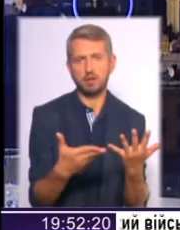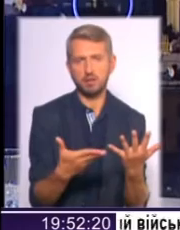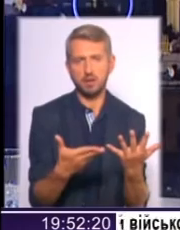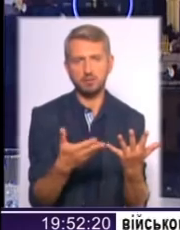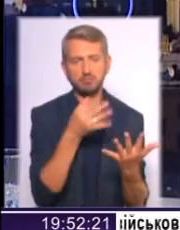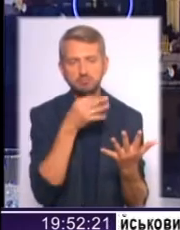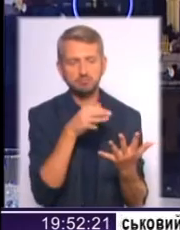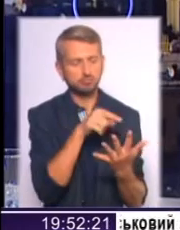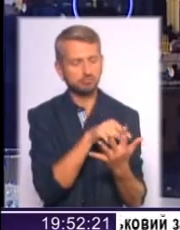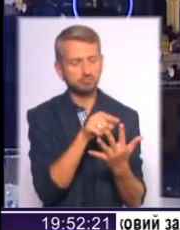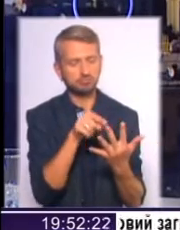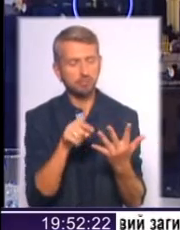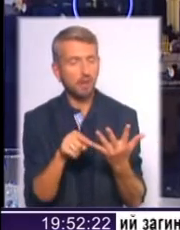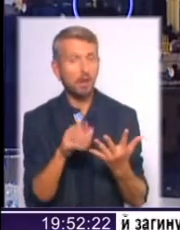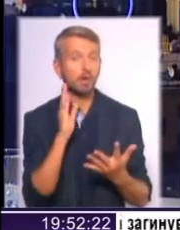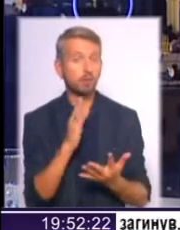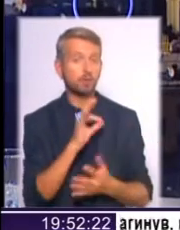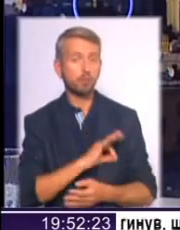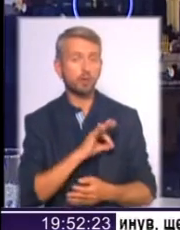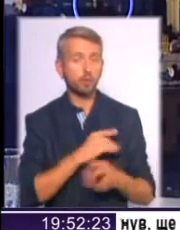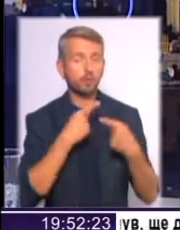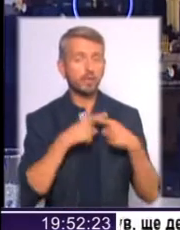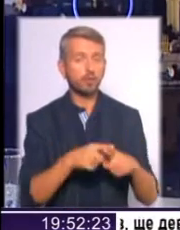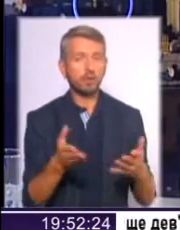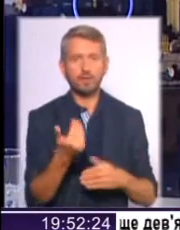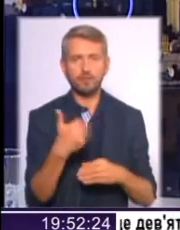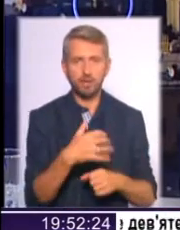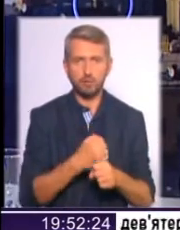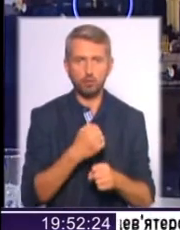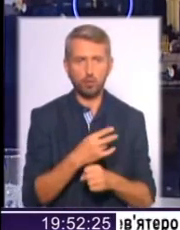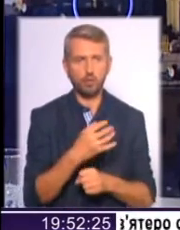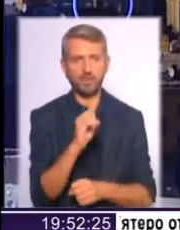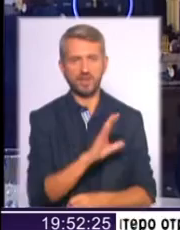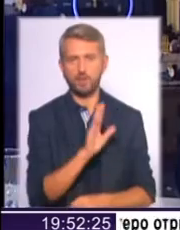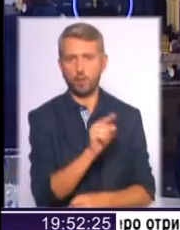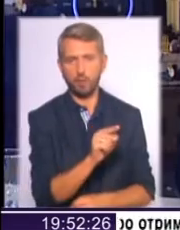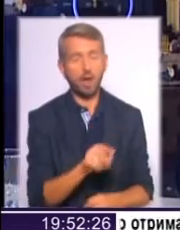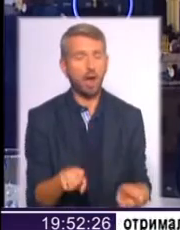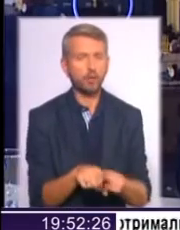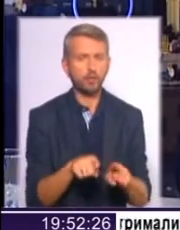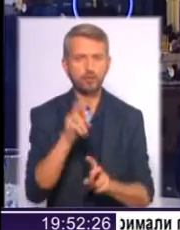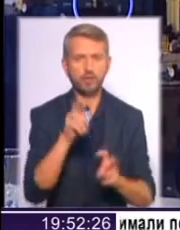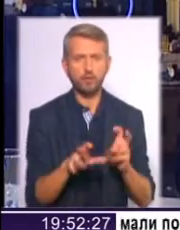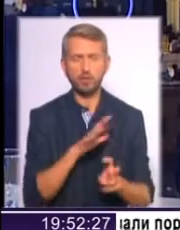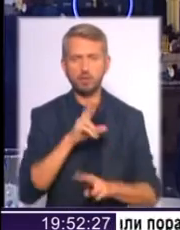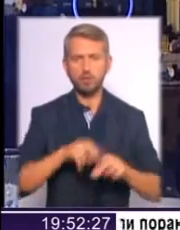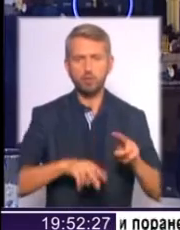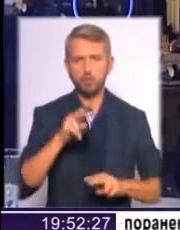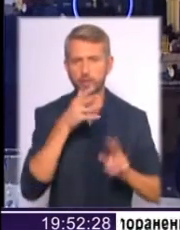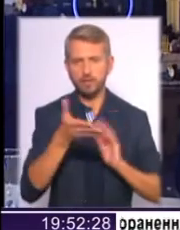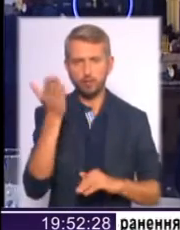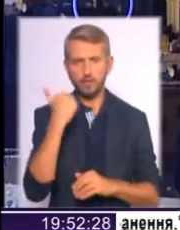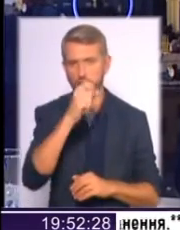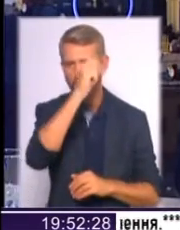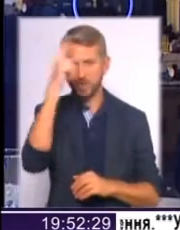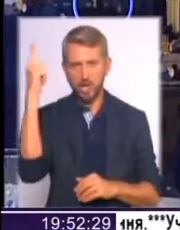випадку застосовувати технології, які вже спрацювали на Заході. Аналогічні заводи були побудовані свого часу в Чехії,